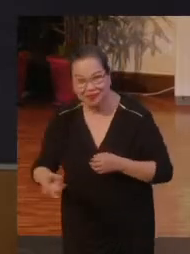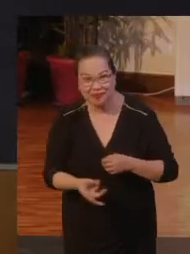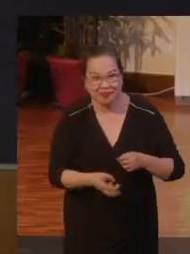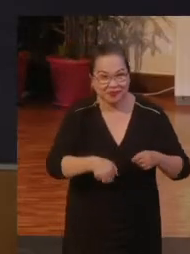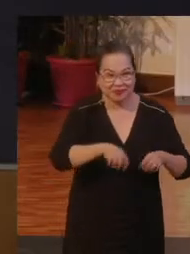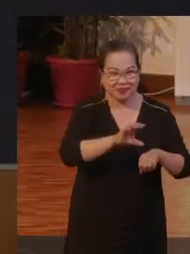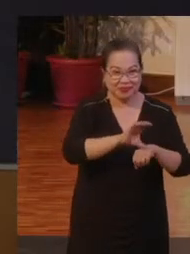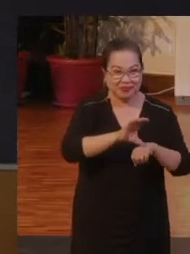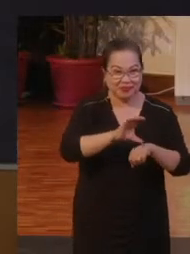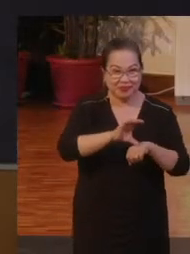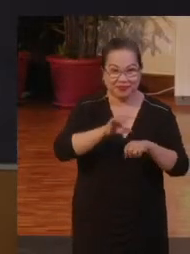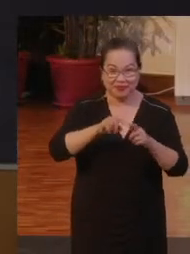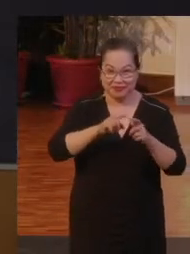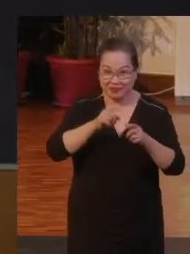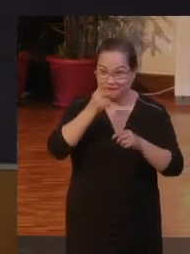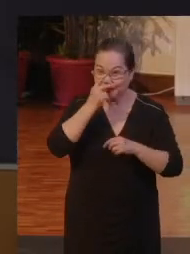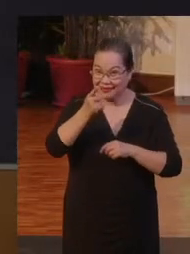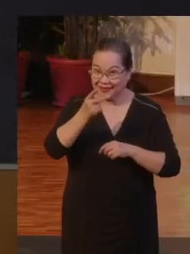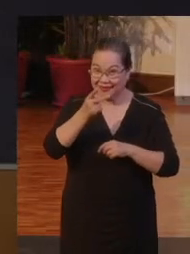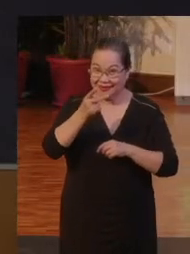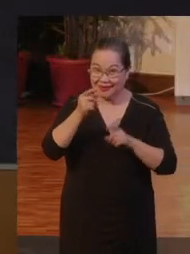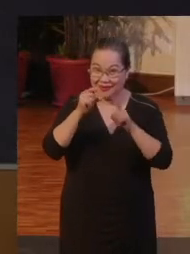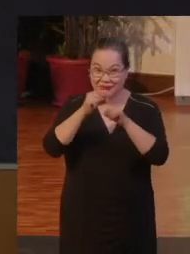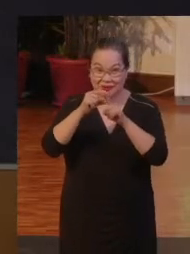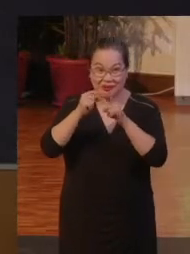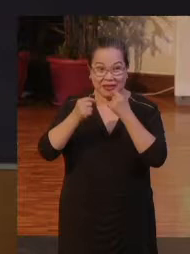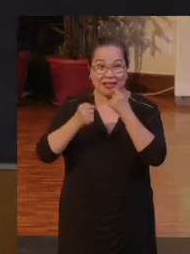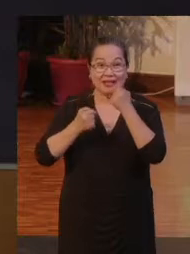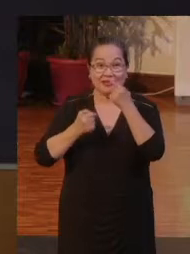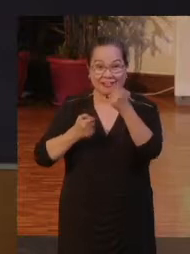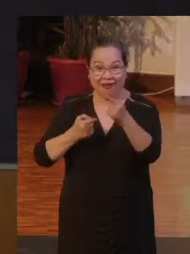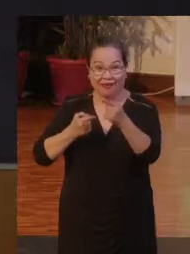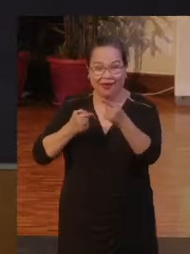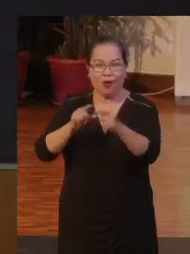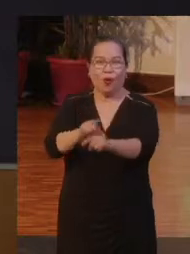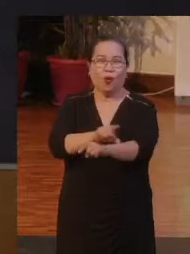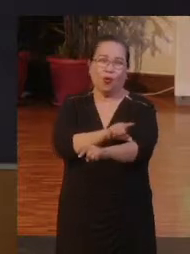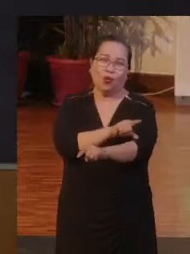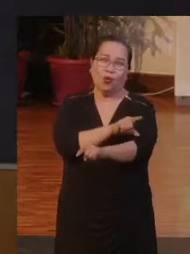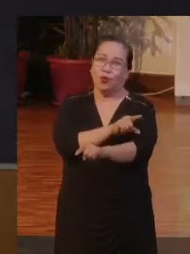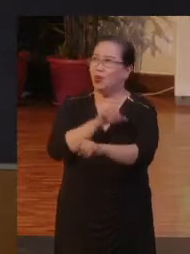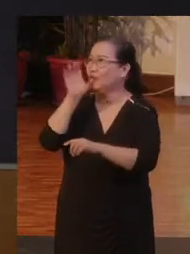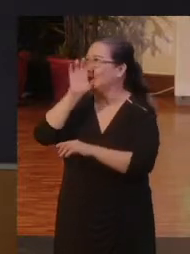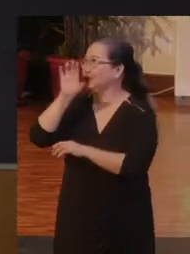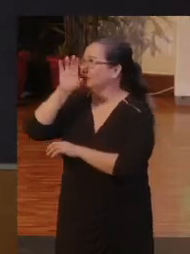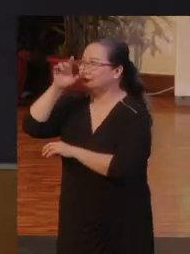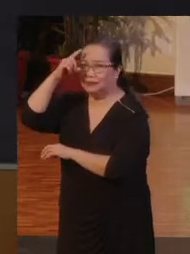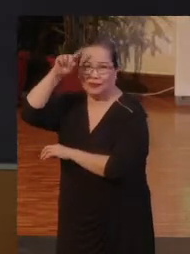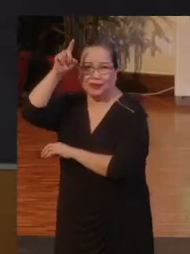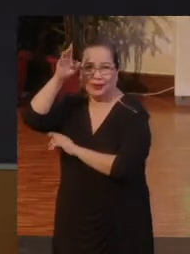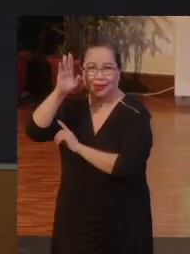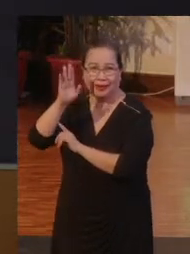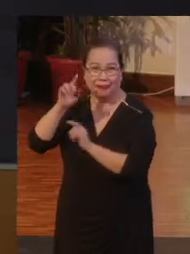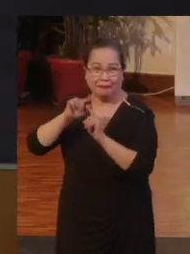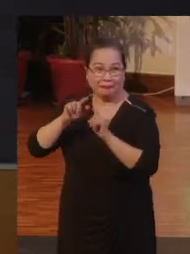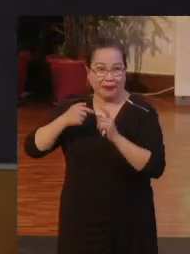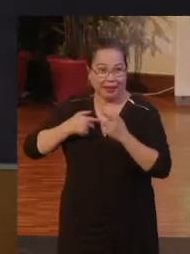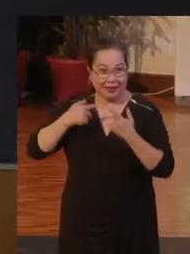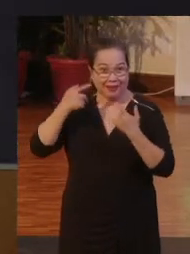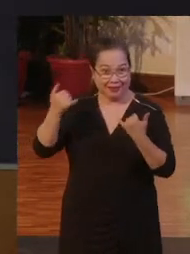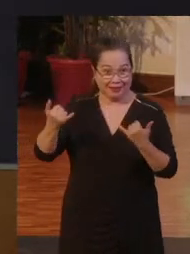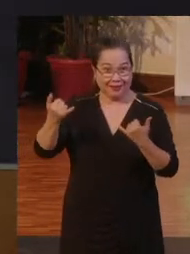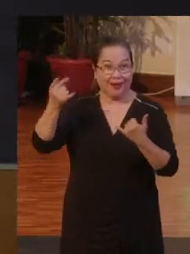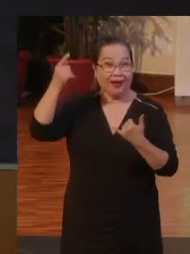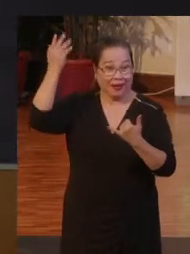Narinig niyo ang kanyang wika. Ang sabi niya, matagal ko na pong hinahanap. Pero yung araw na po na